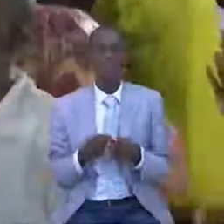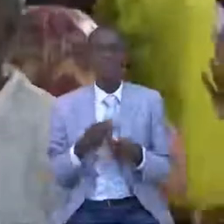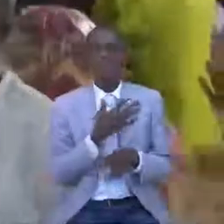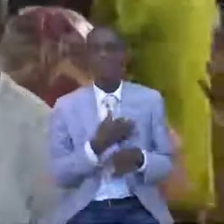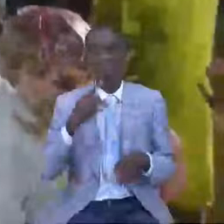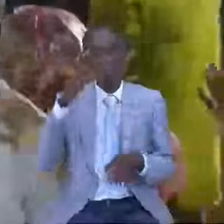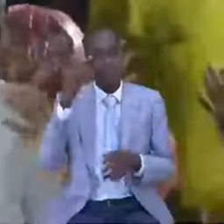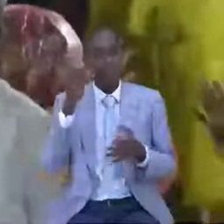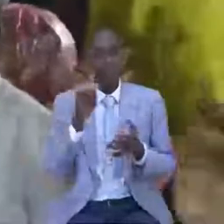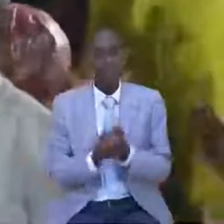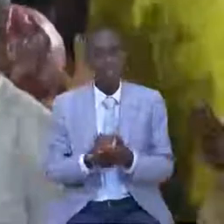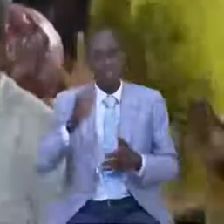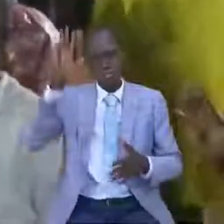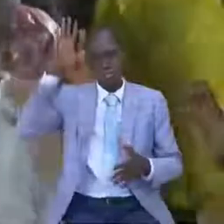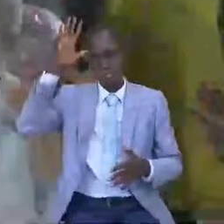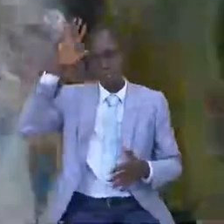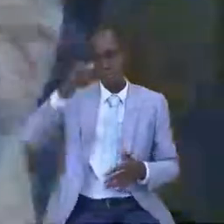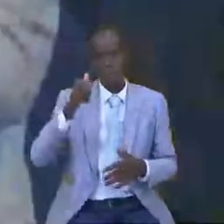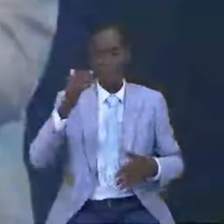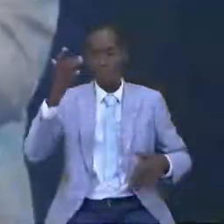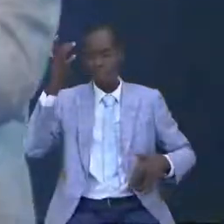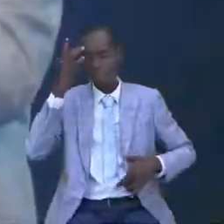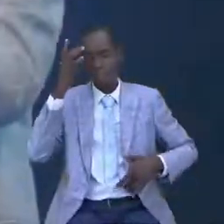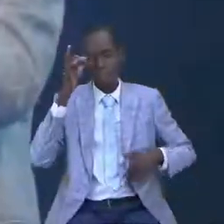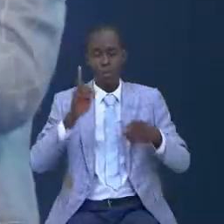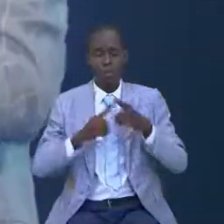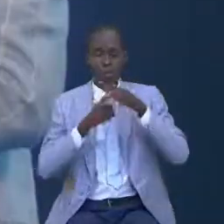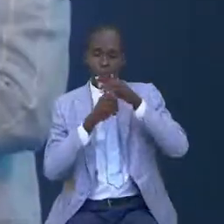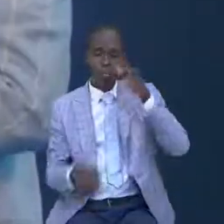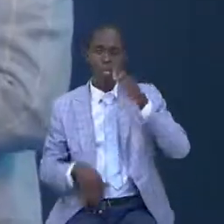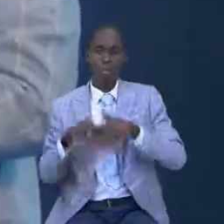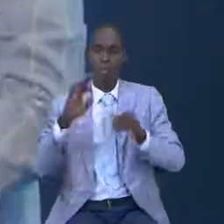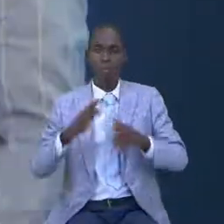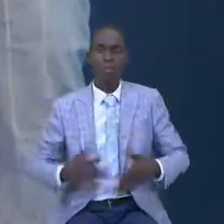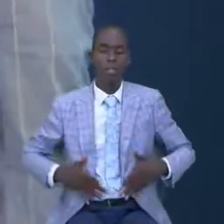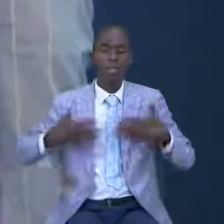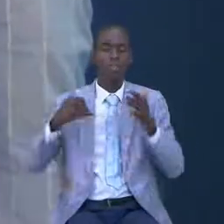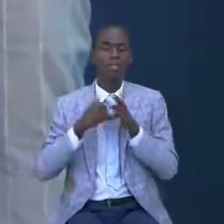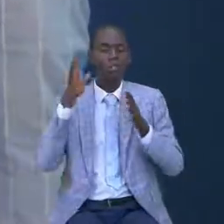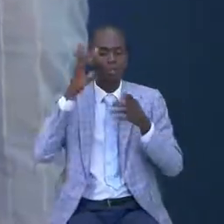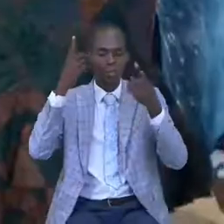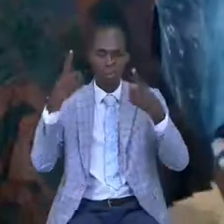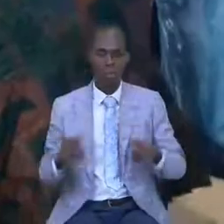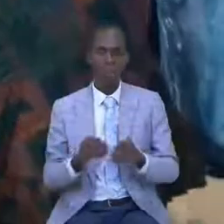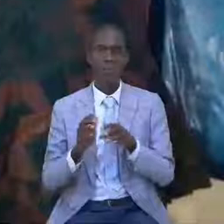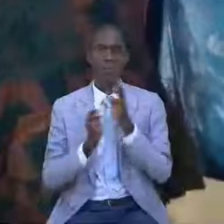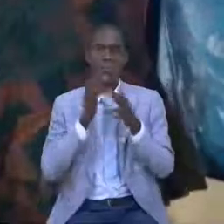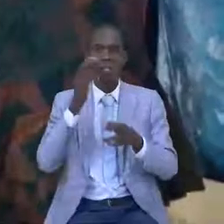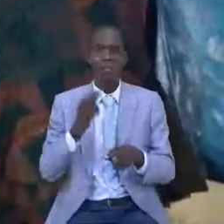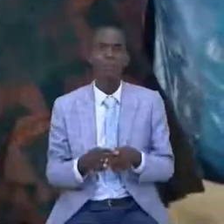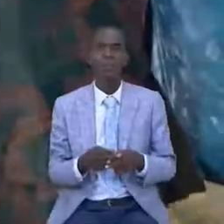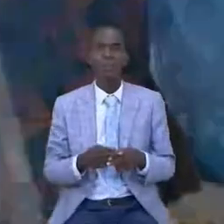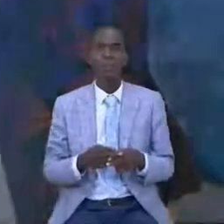se lever là, cela va s'accomplir pour moi. Pour que cette maladie incurable disparaisse de ma